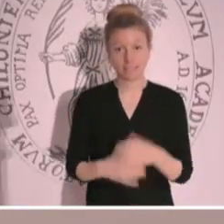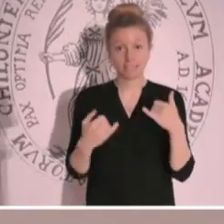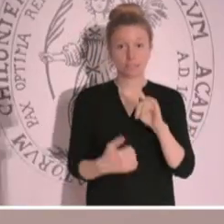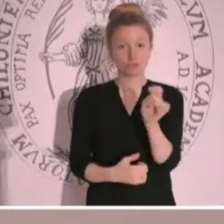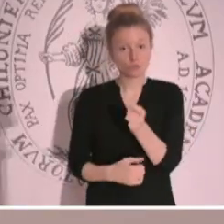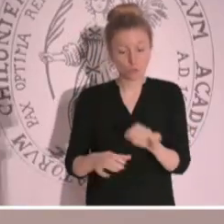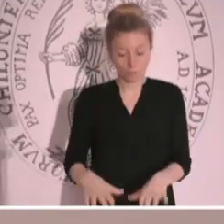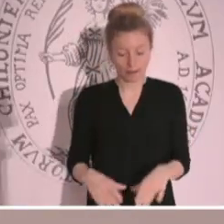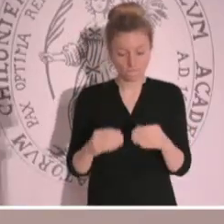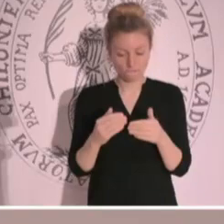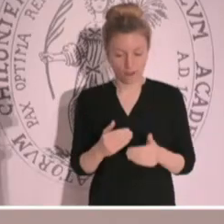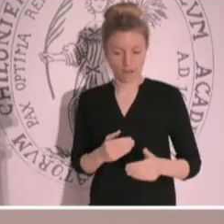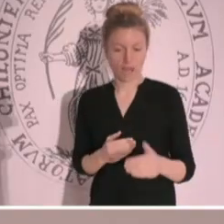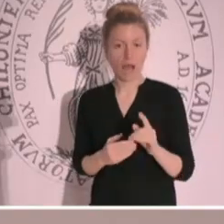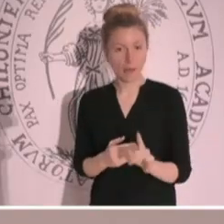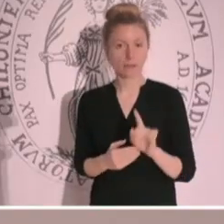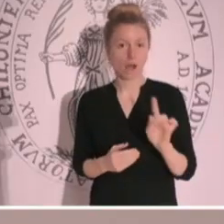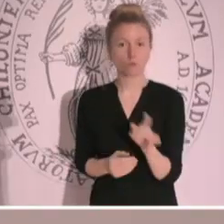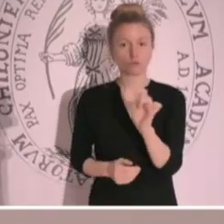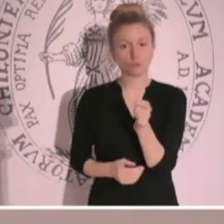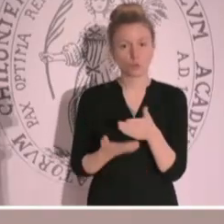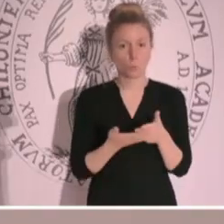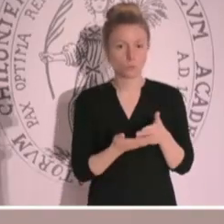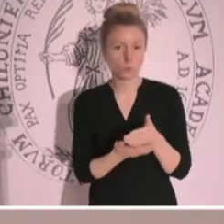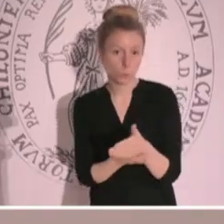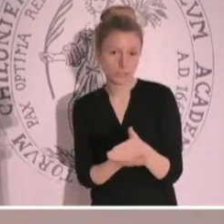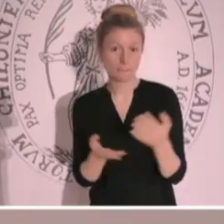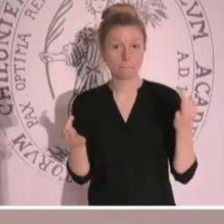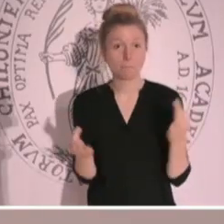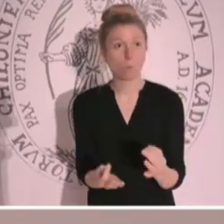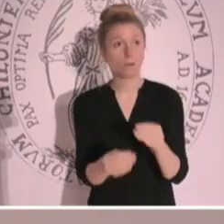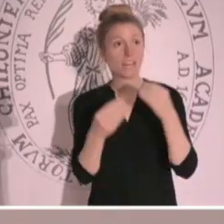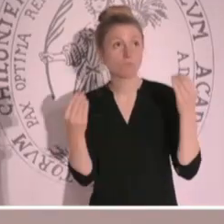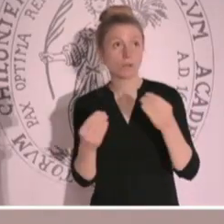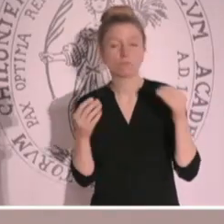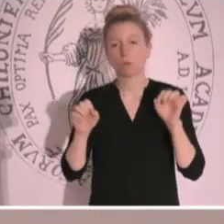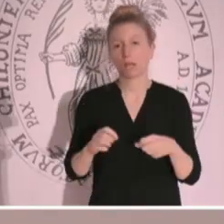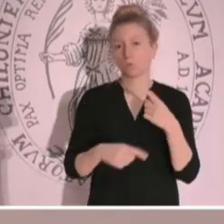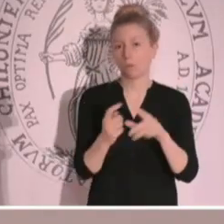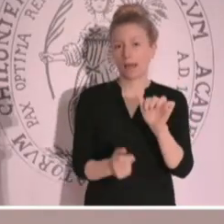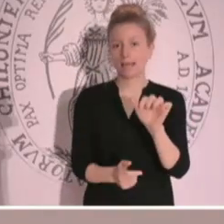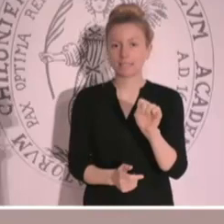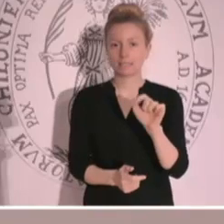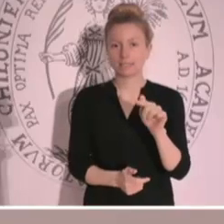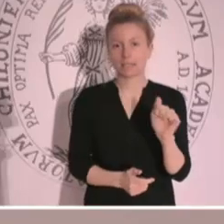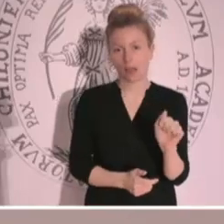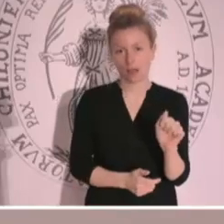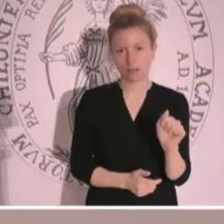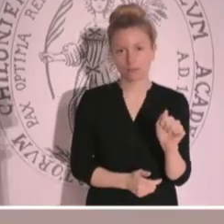kompletten Studiums sind wir immer die allererste Informationsquelle für euch. Ob über unseren Instagram-Account